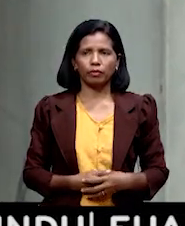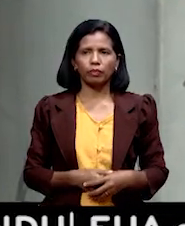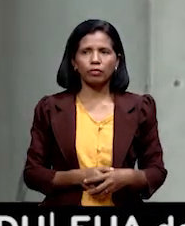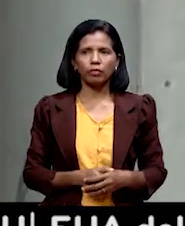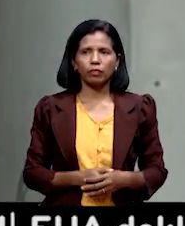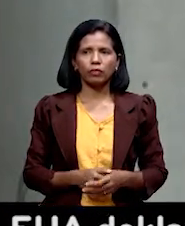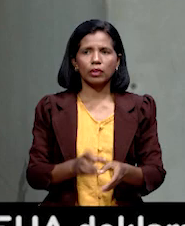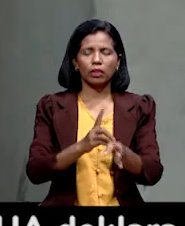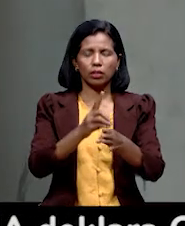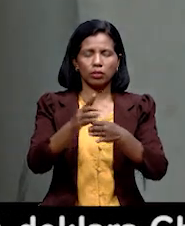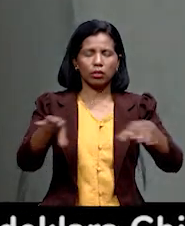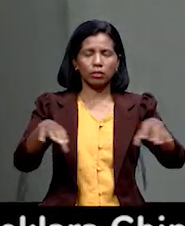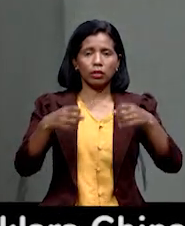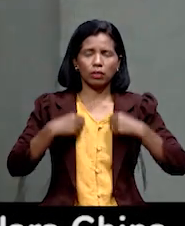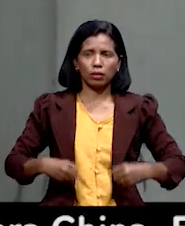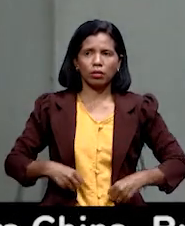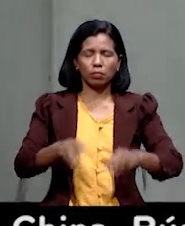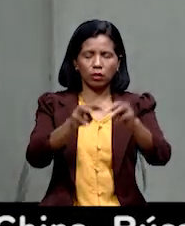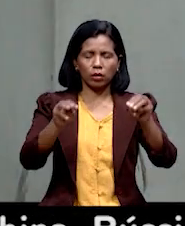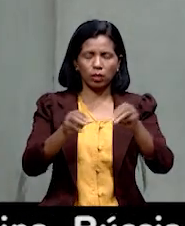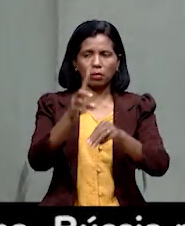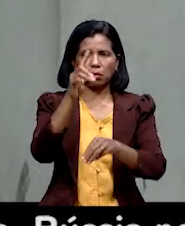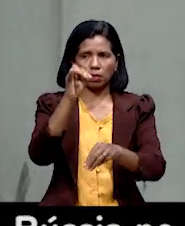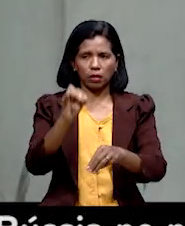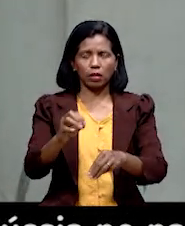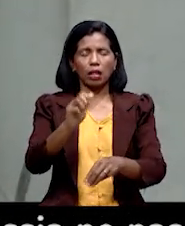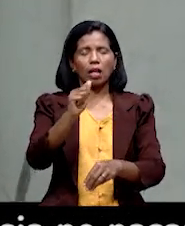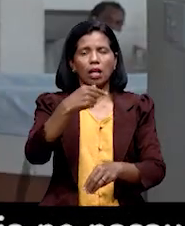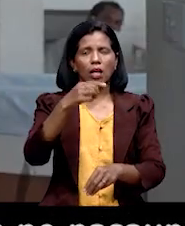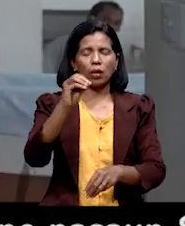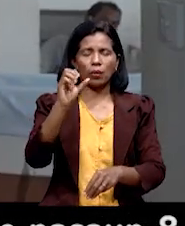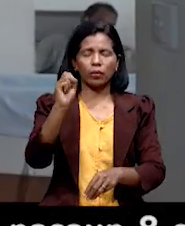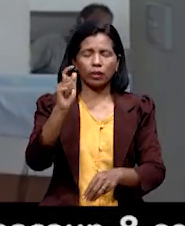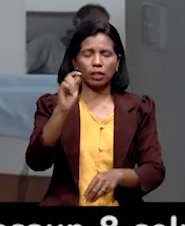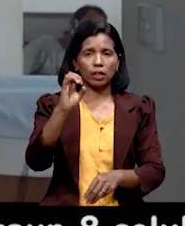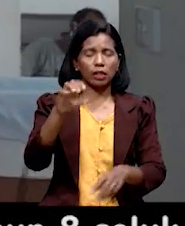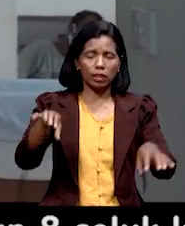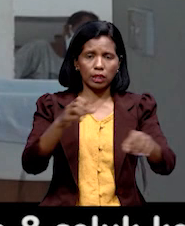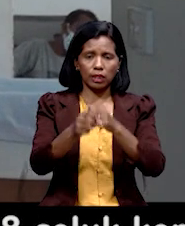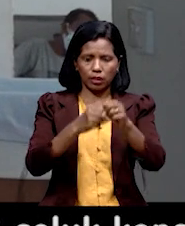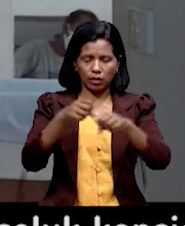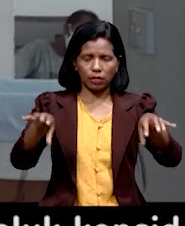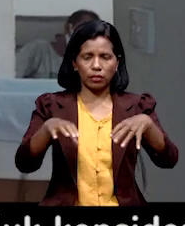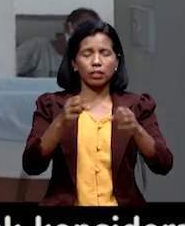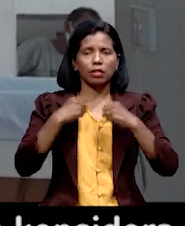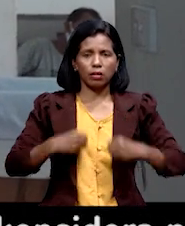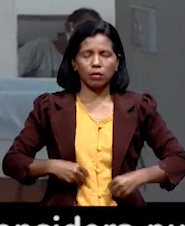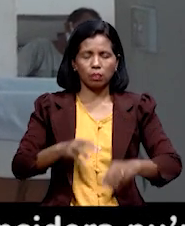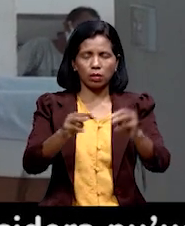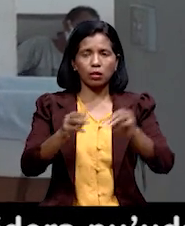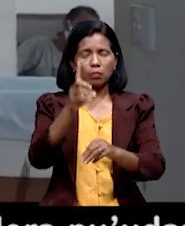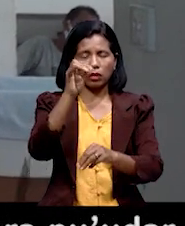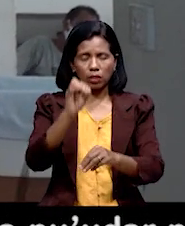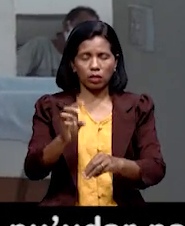Diretora Servisu Saúde Munisipiu Dili Agustinha Segurado Hateten tinang idane Servisu Saúde Munisipiu Dili preocupa ho